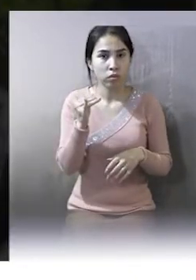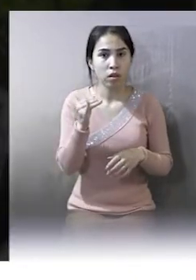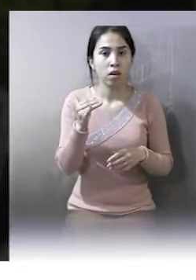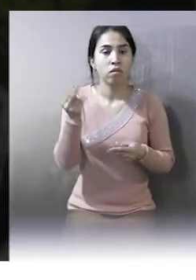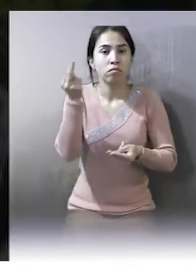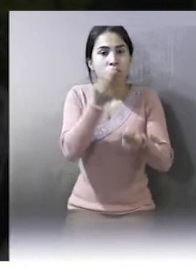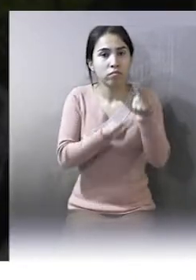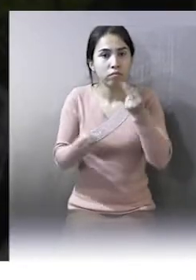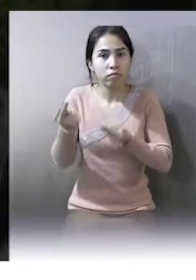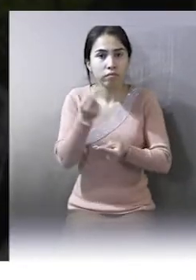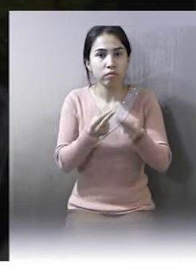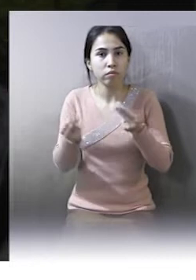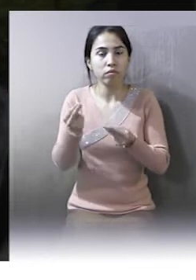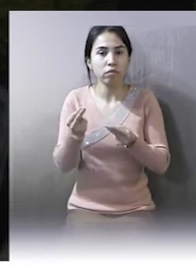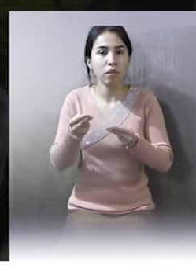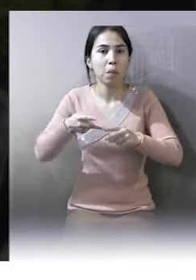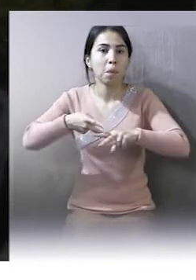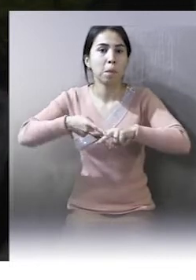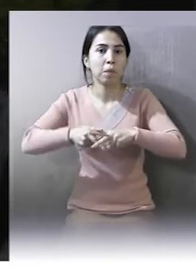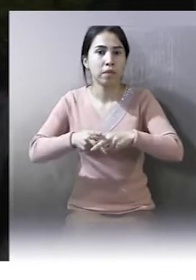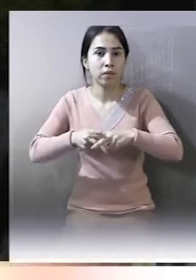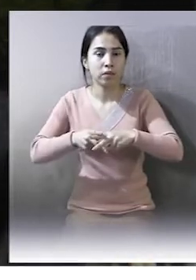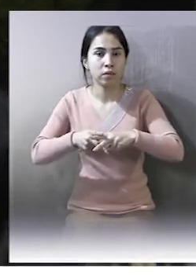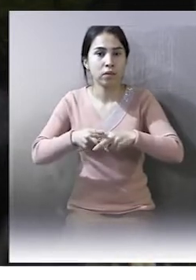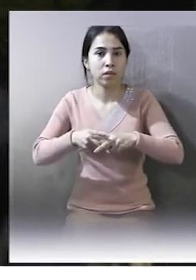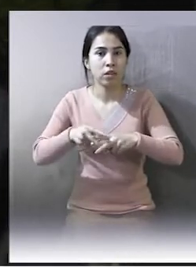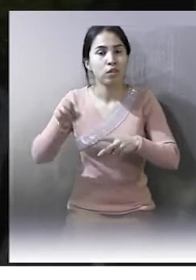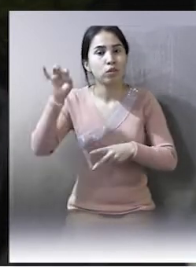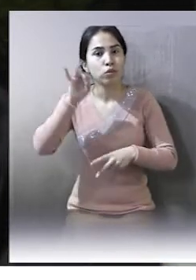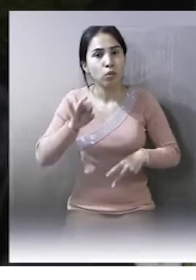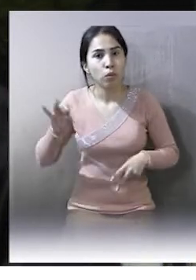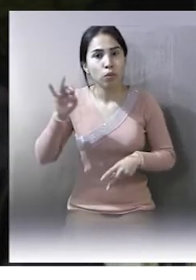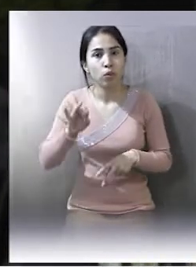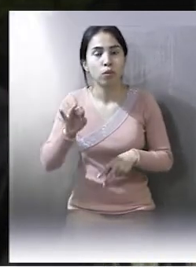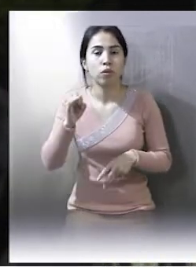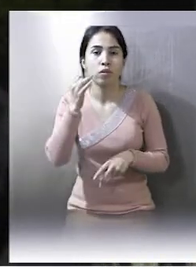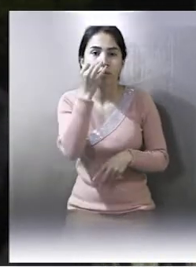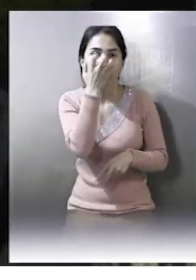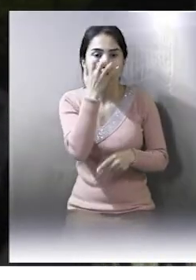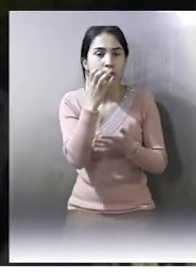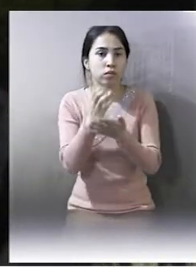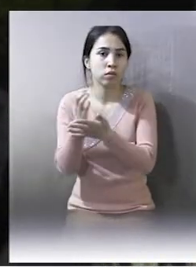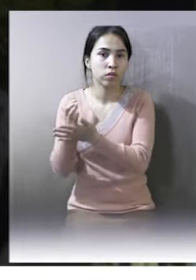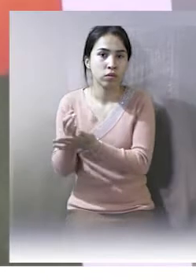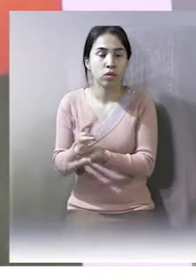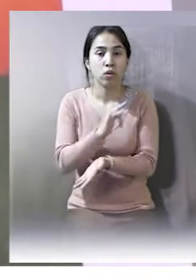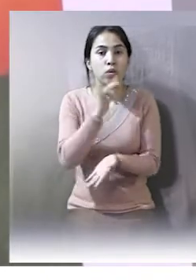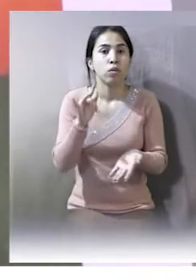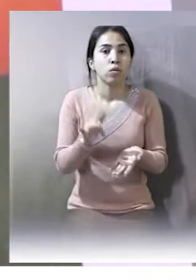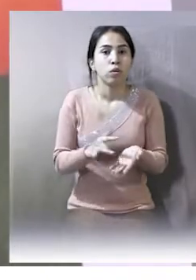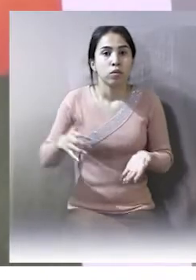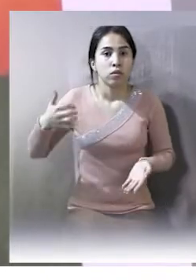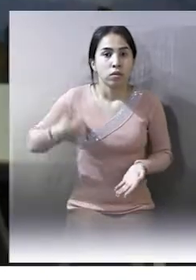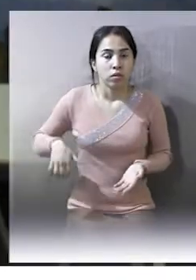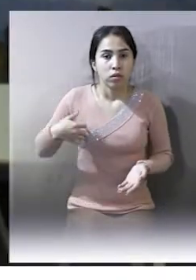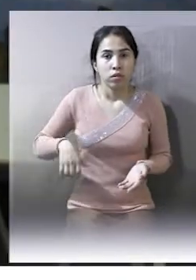80 суреттің тең жартысы деп болот тарихи өлкөлөрдүн сүрөттөрү Жамбыл облусунда. Тараздың